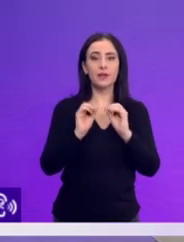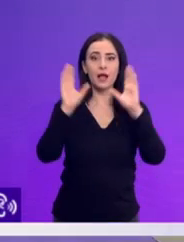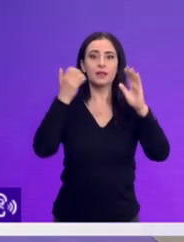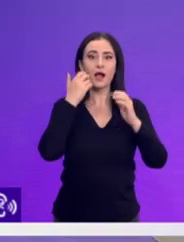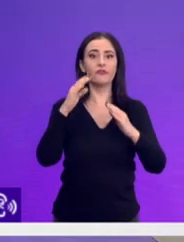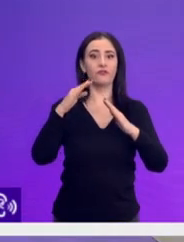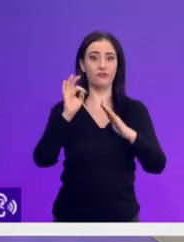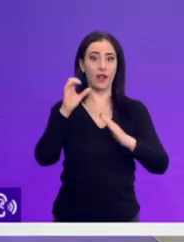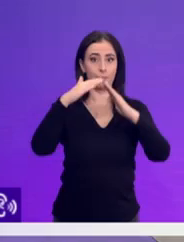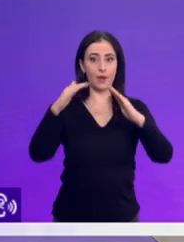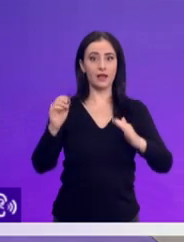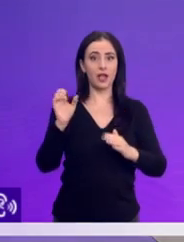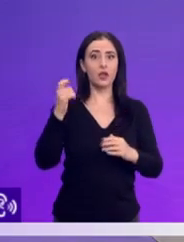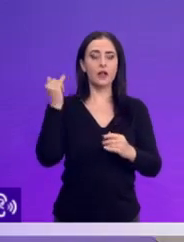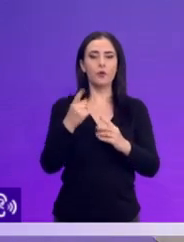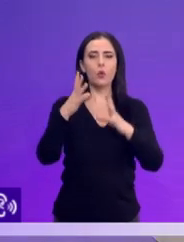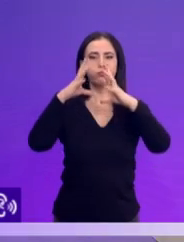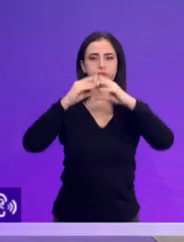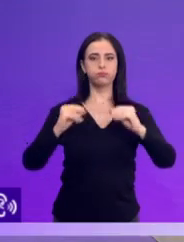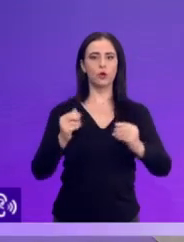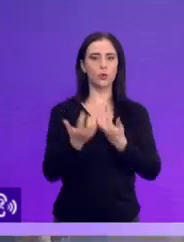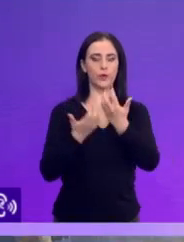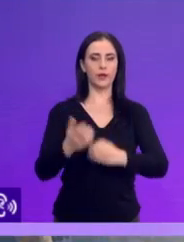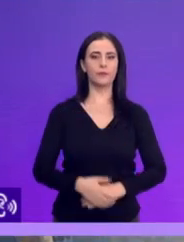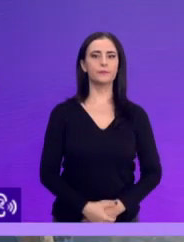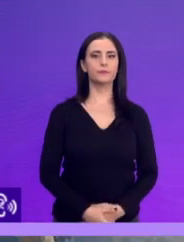dimineața în care ferma dacilor a devenit o ruină.